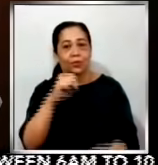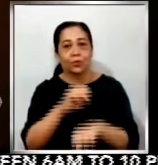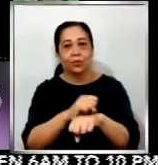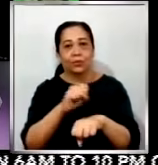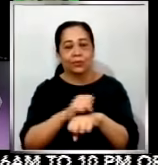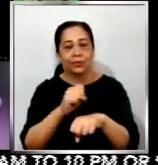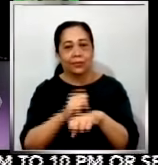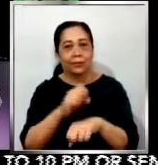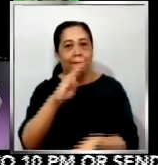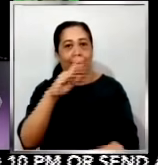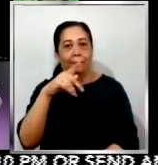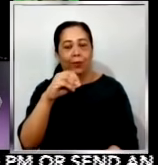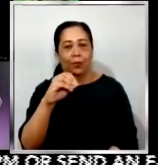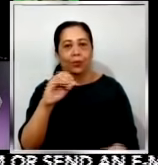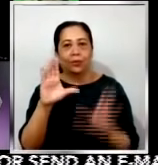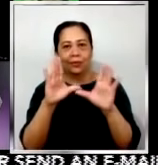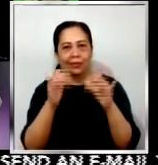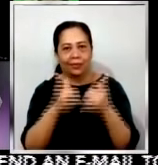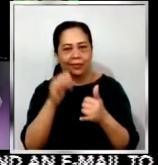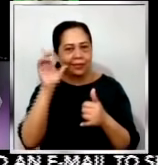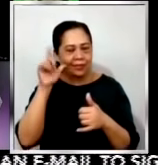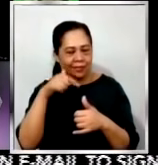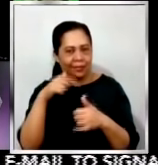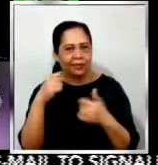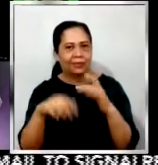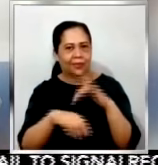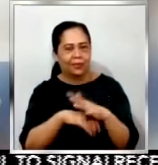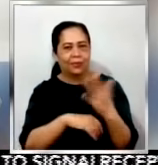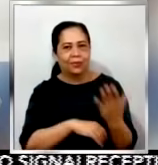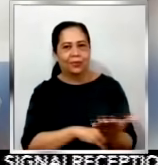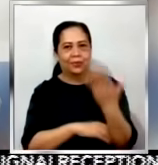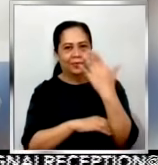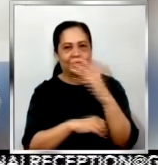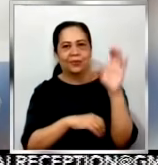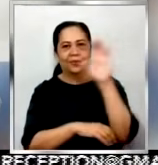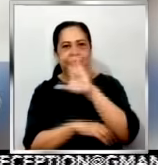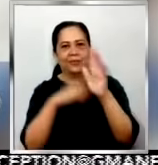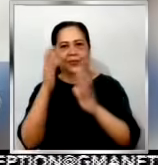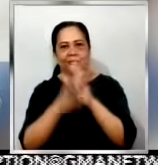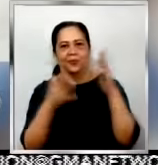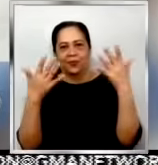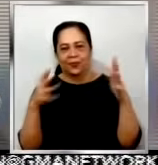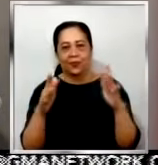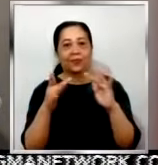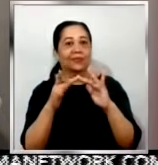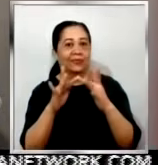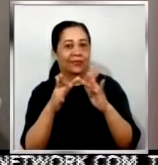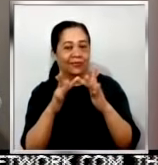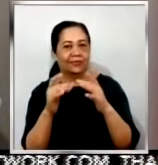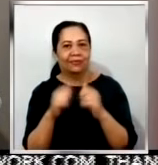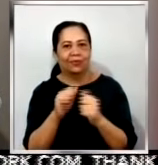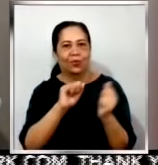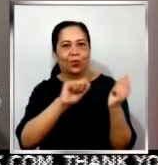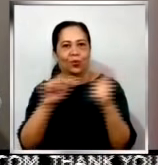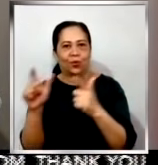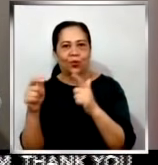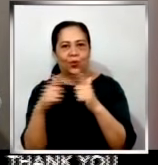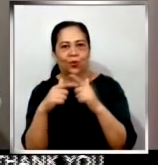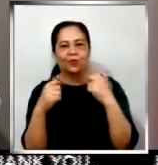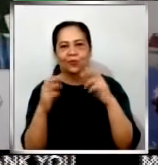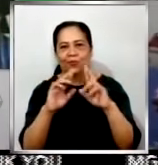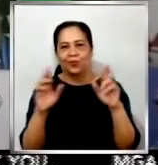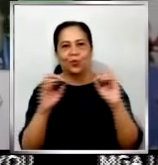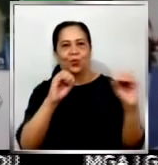company. Kahapon pa lang ng madaling araw, nag-Christmas party na sila online. Lahat daw sila ay may mga handa sa kani-kanilang